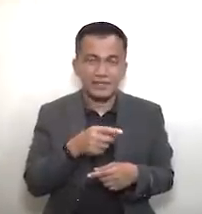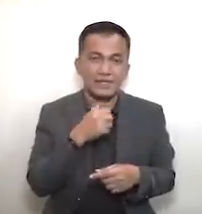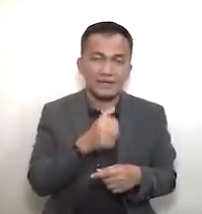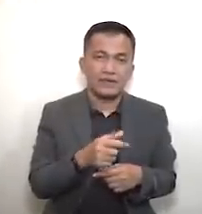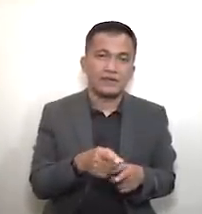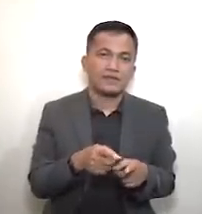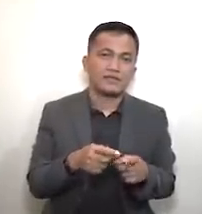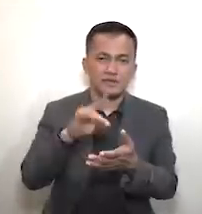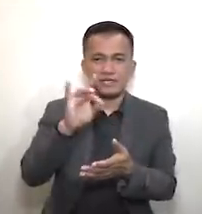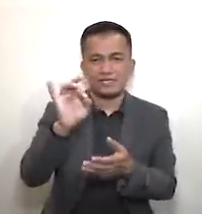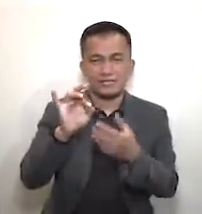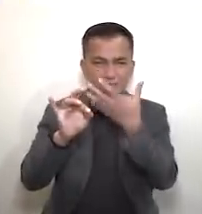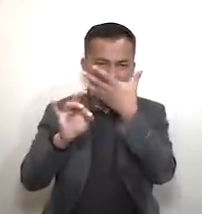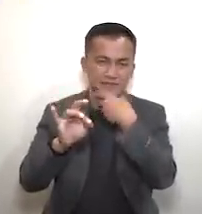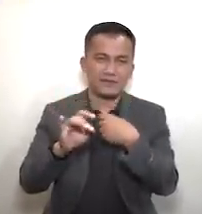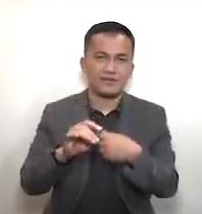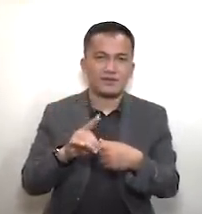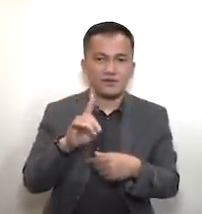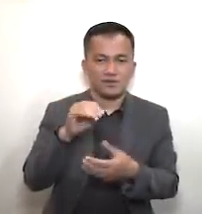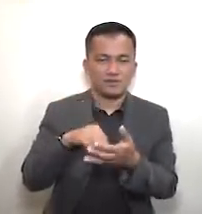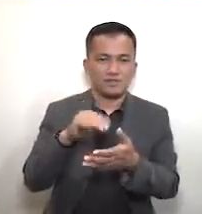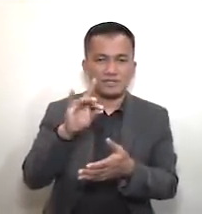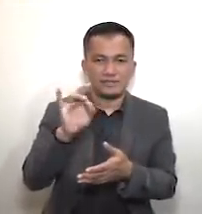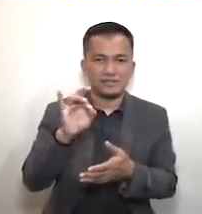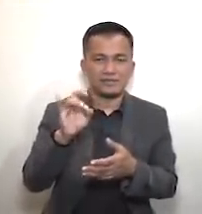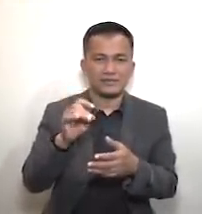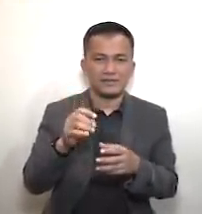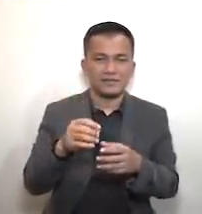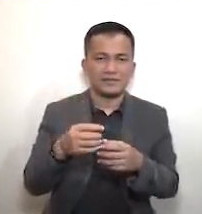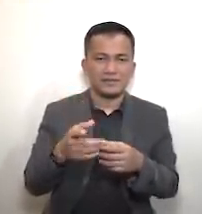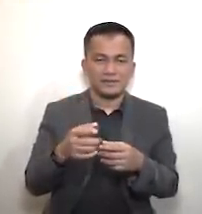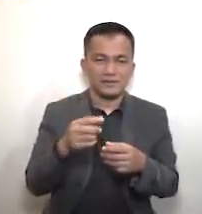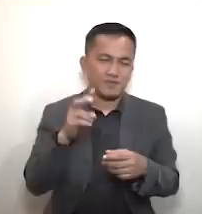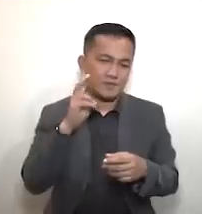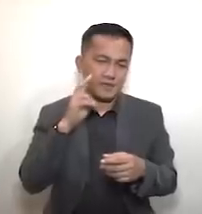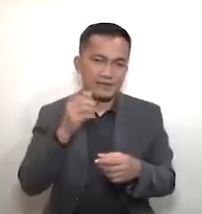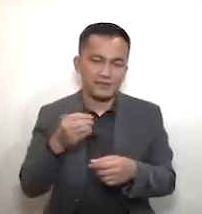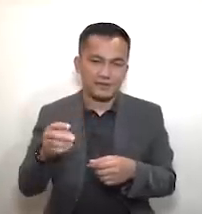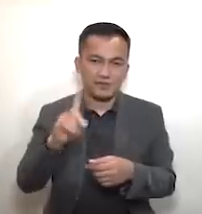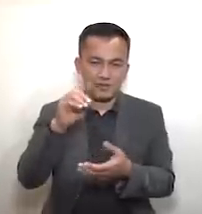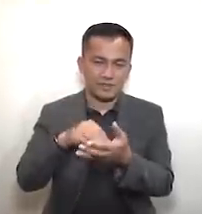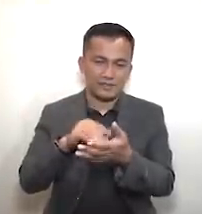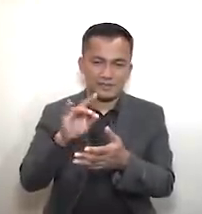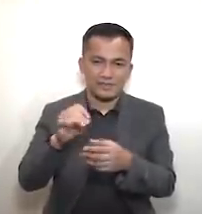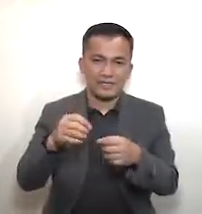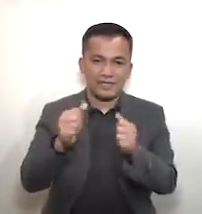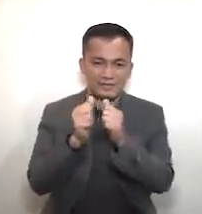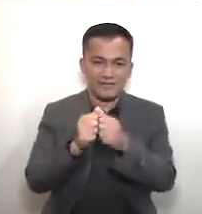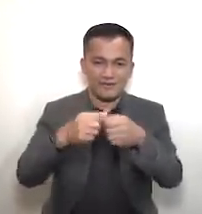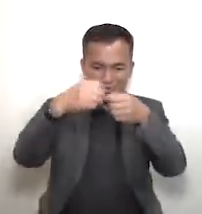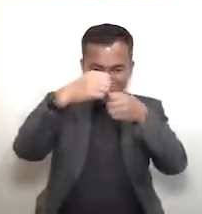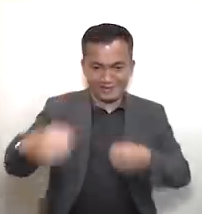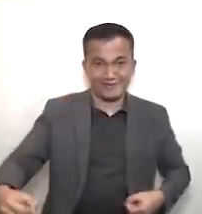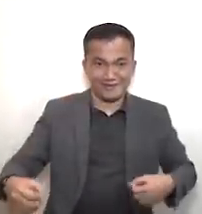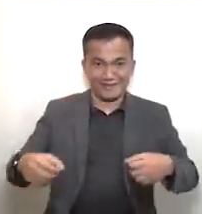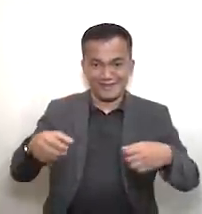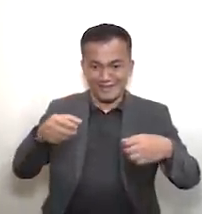Okay, ito sa bulaklak. 1,800. Malaking kawayan. Bibiyak, kibibiyak ko ibibigay. 1,800 yung may kasamang kawayan.